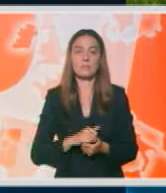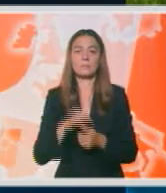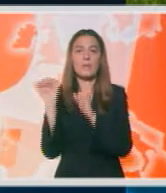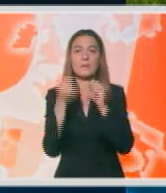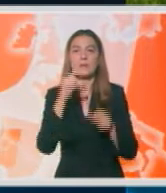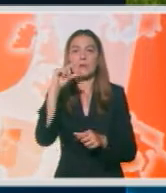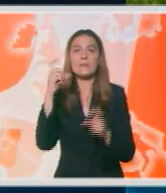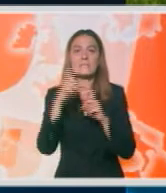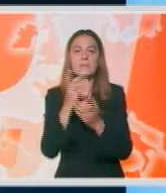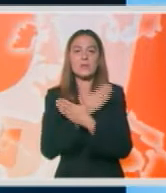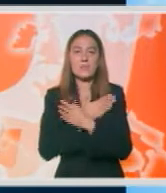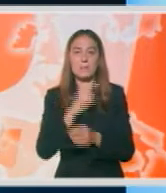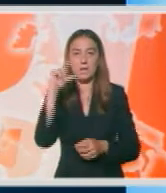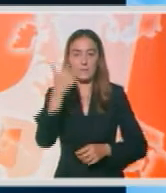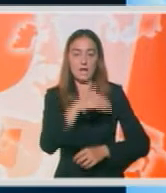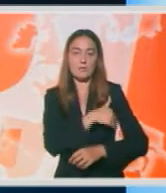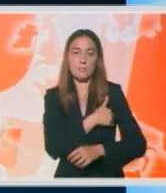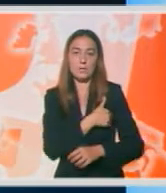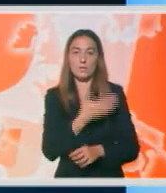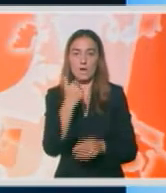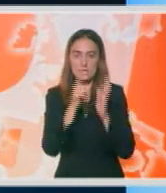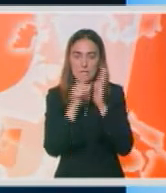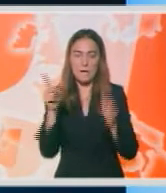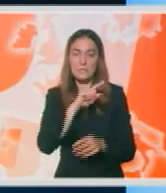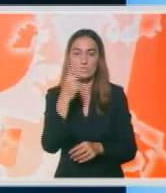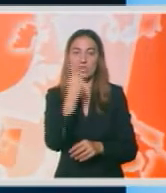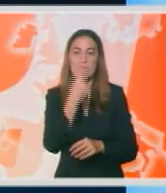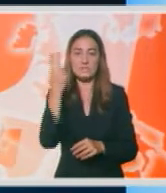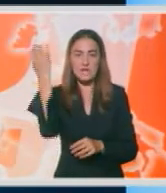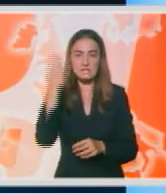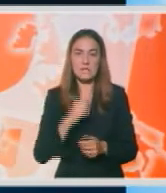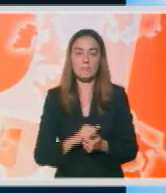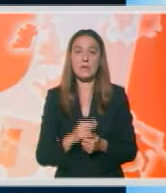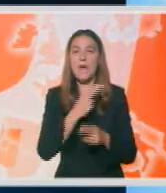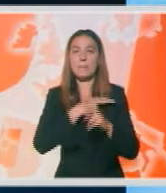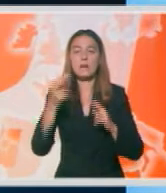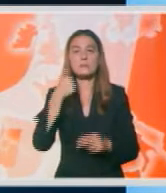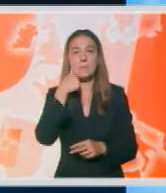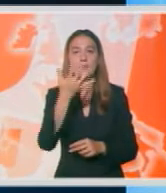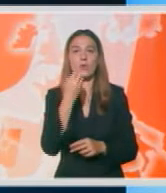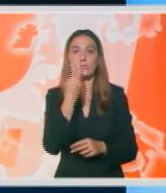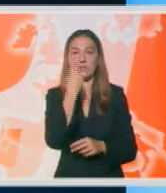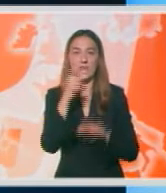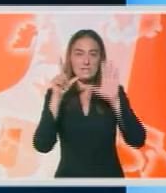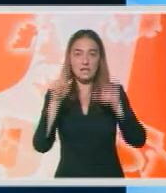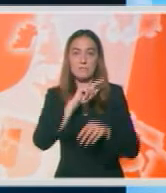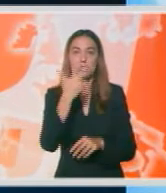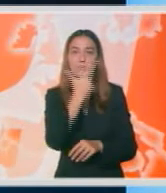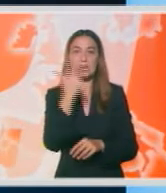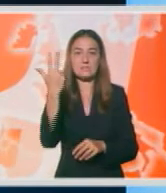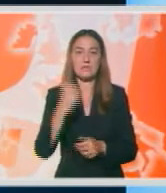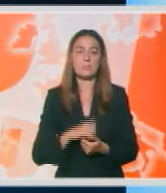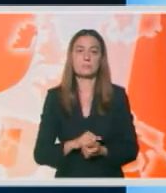Vetar slab severozapadni. Minimalna temperatura od 17 do 22 stepena, maksimalna dnevna od 27 do 33.